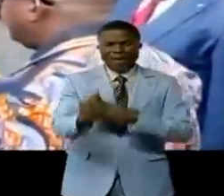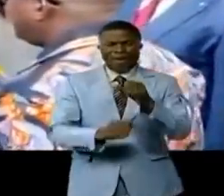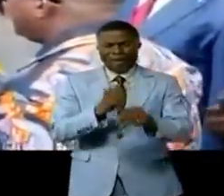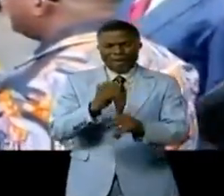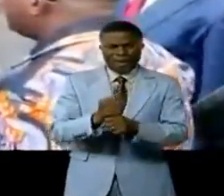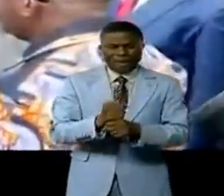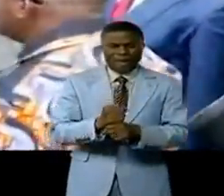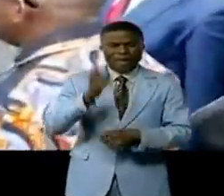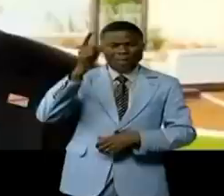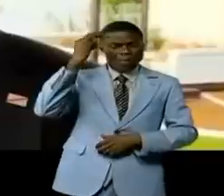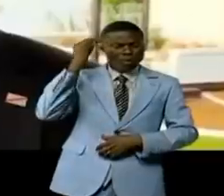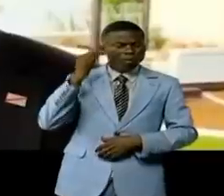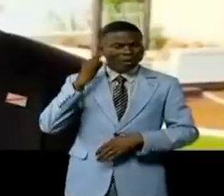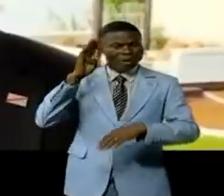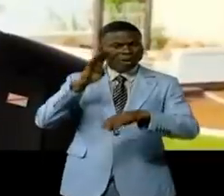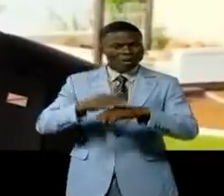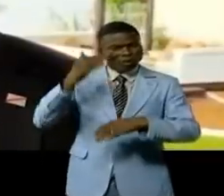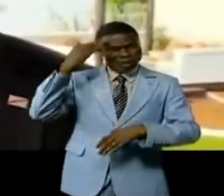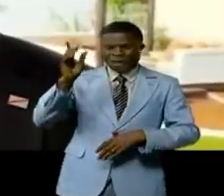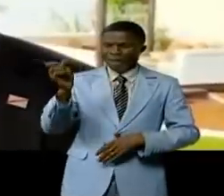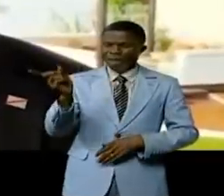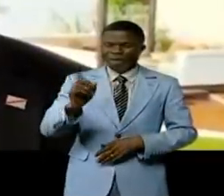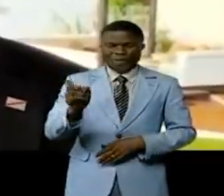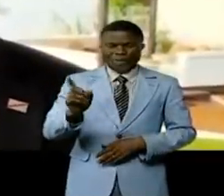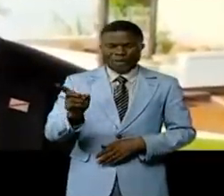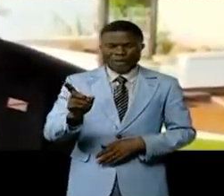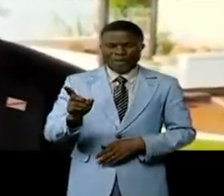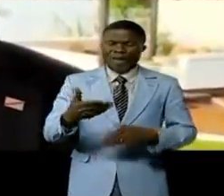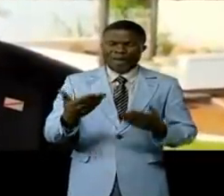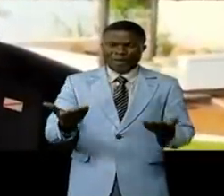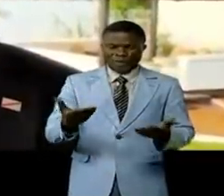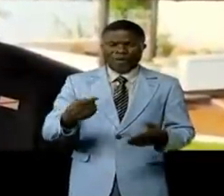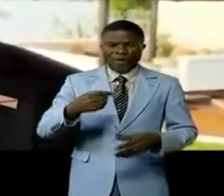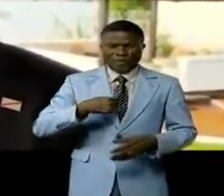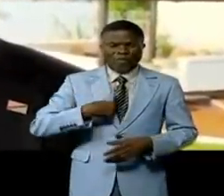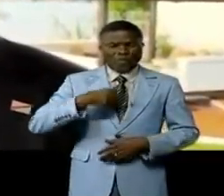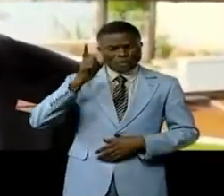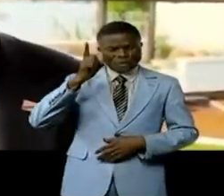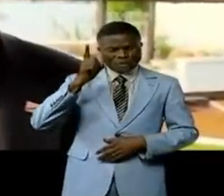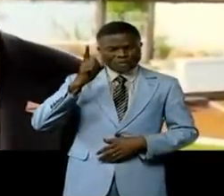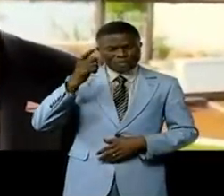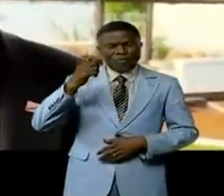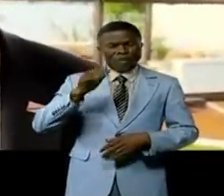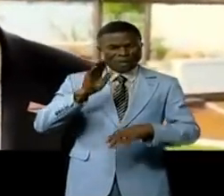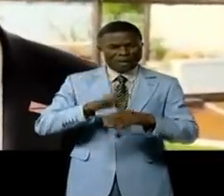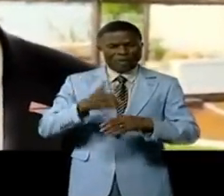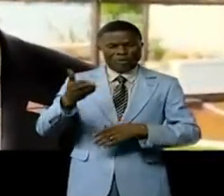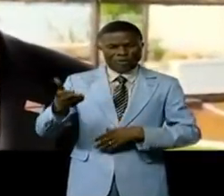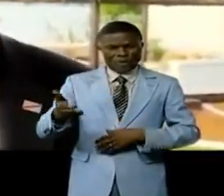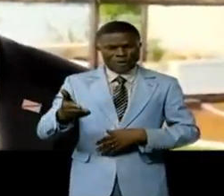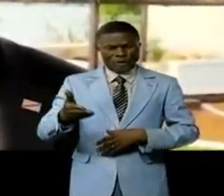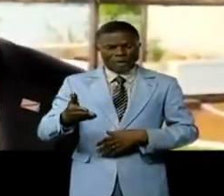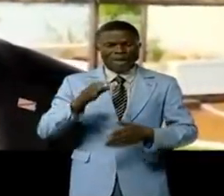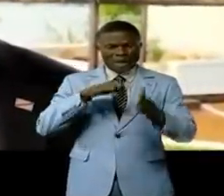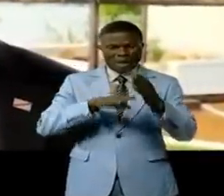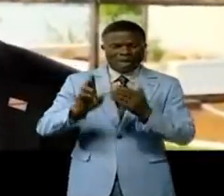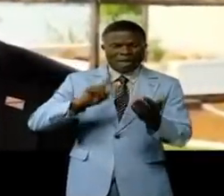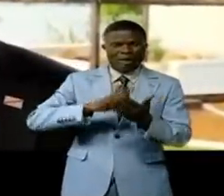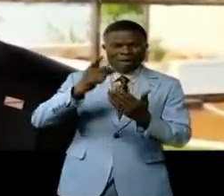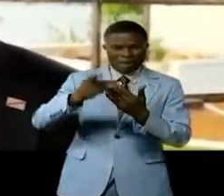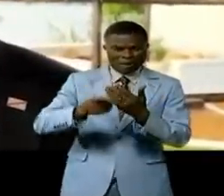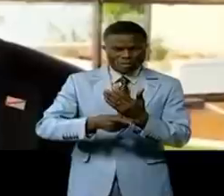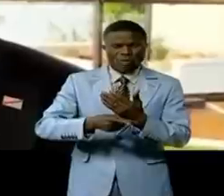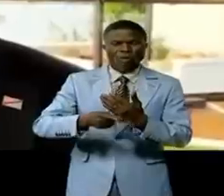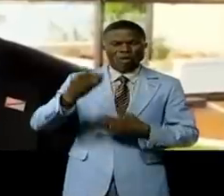n'y a pas eu un Premier ministre qui s'est rendu ici dans le Grand Équateur et donc je pense que tout ceci entre dans cette